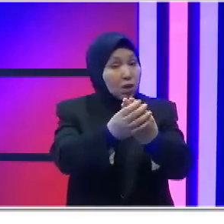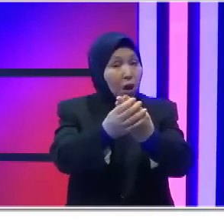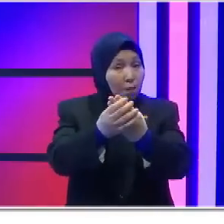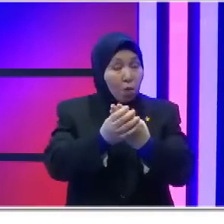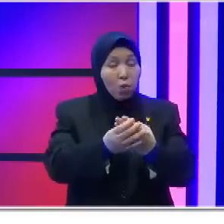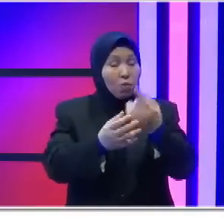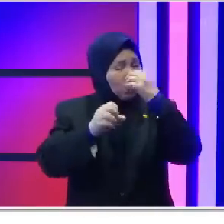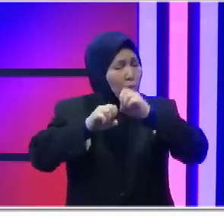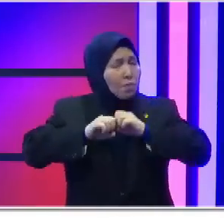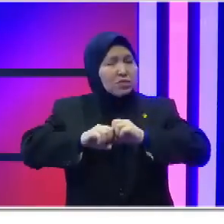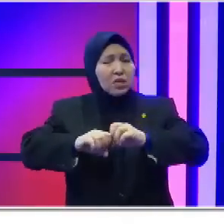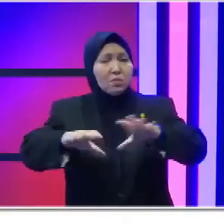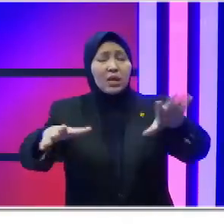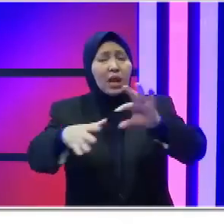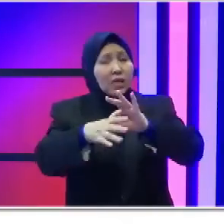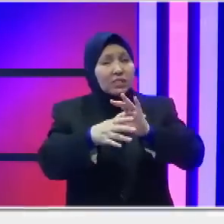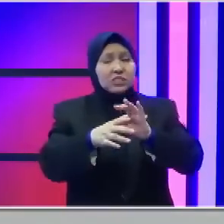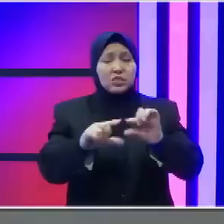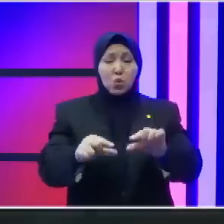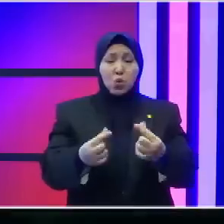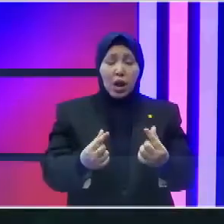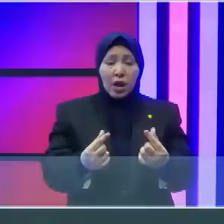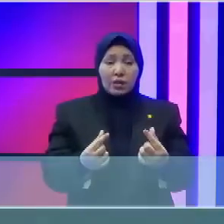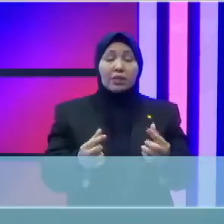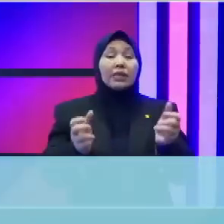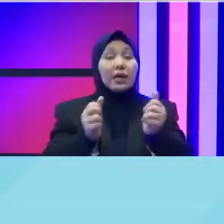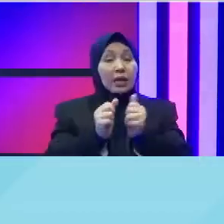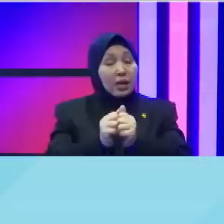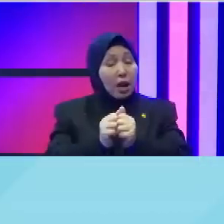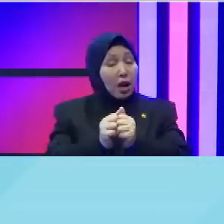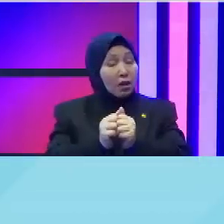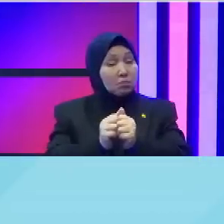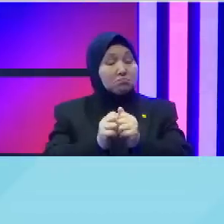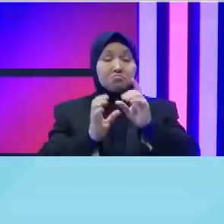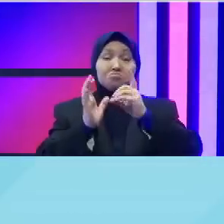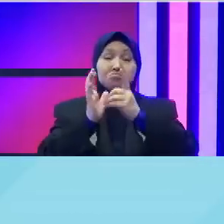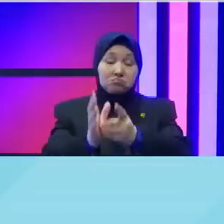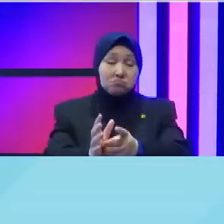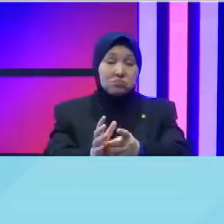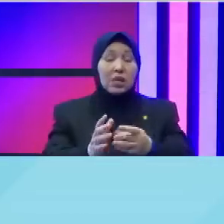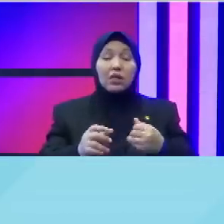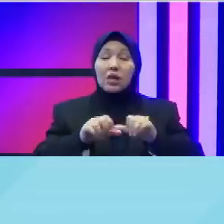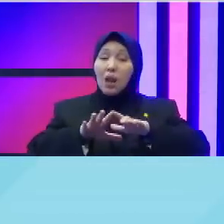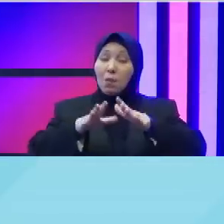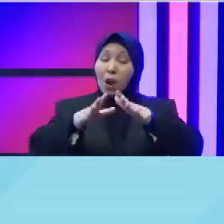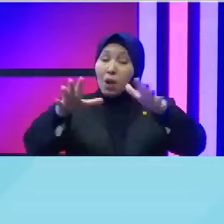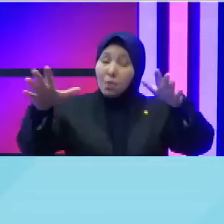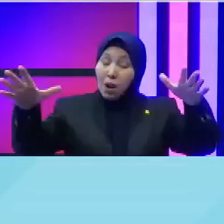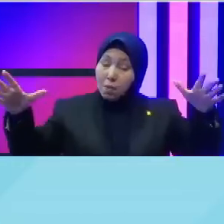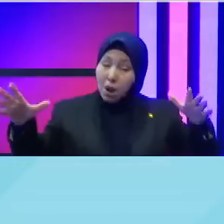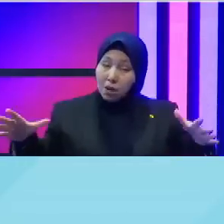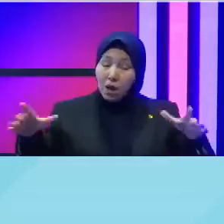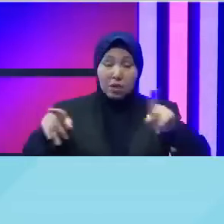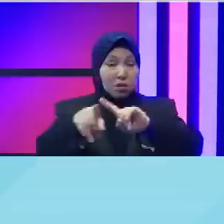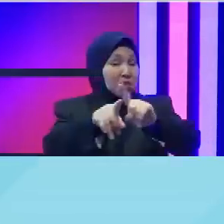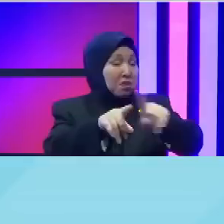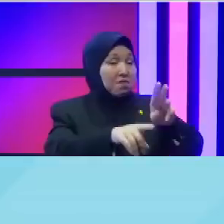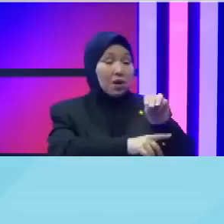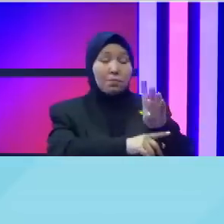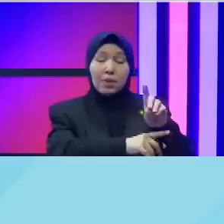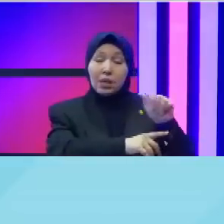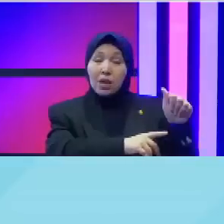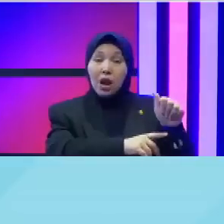ya, menyebarkan isi kandungan Al-Quran ini dengan sumbangan tuan-tuan untuk kita lebar-lebarkan pelbagai media